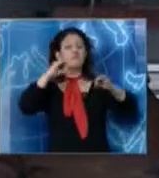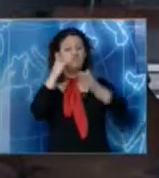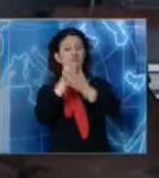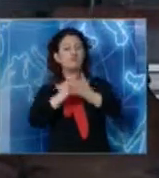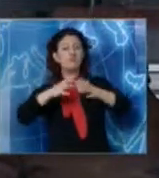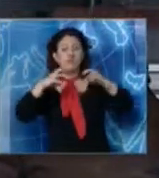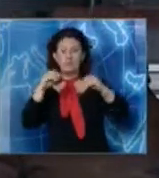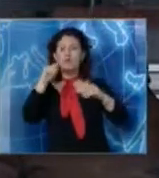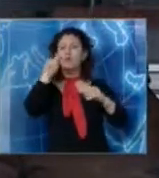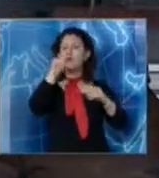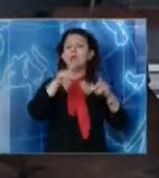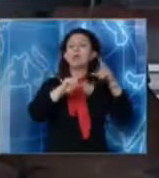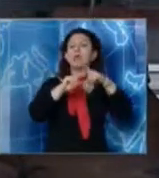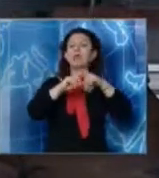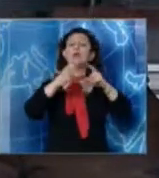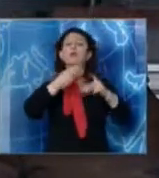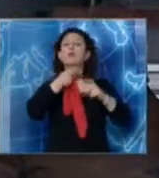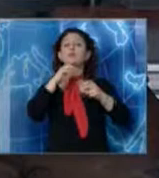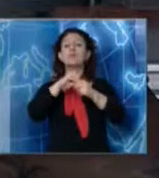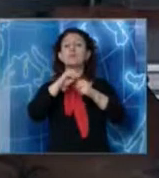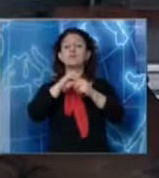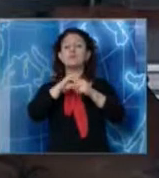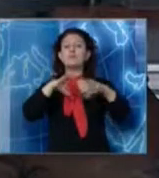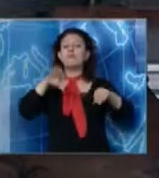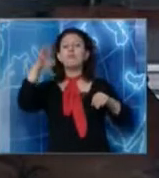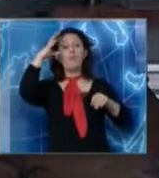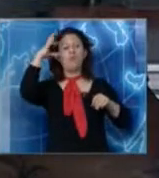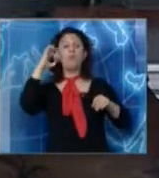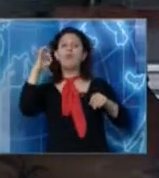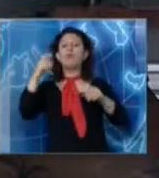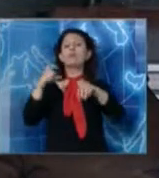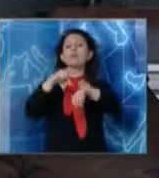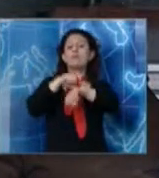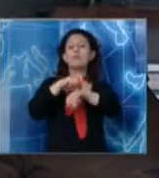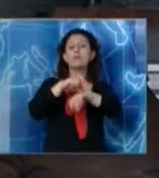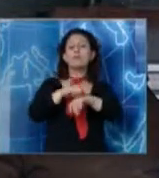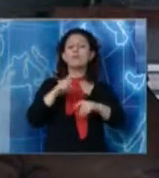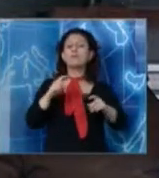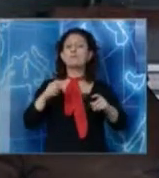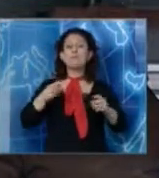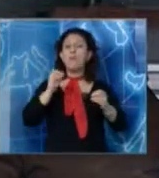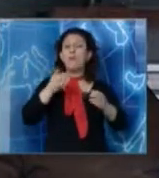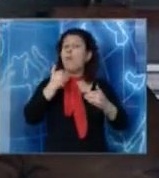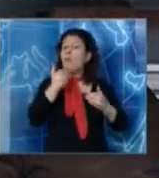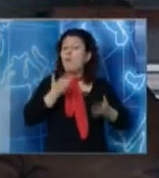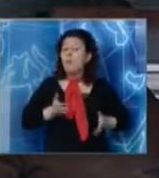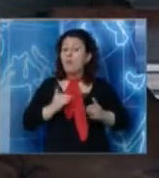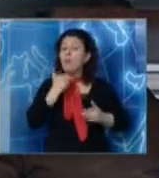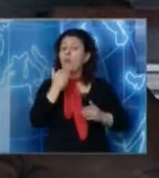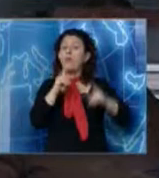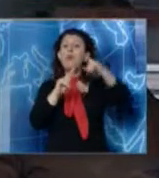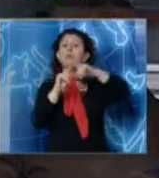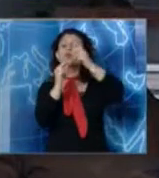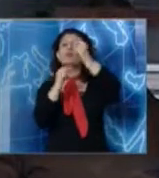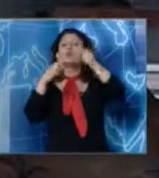Teknoloji Kulübü salonunda gerçekleşen seminerde Profesör Doktor İsmail Çepni kısırlık ve tüp bebek tedavileri